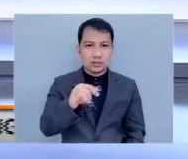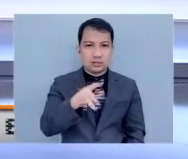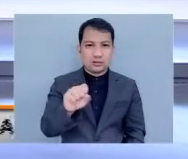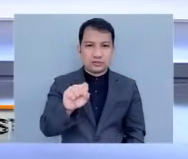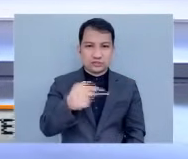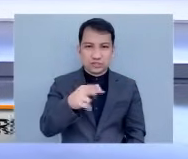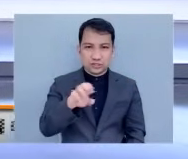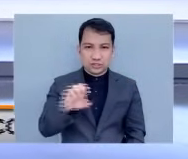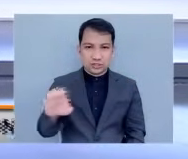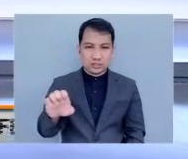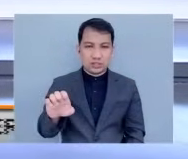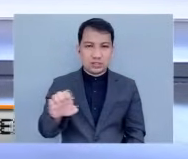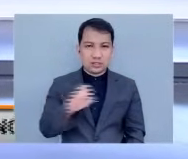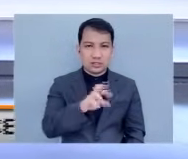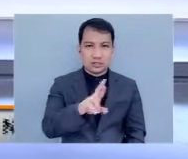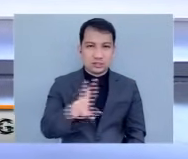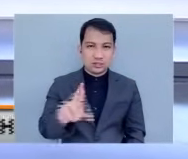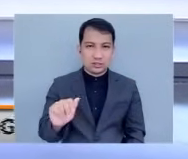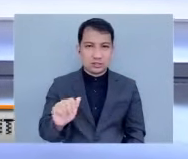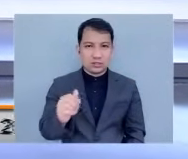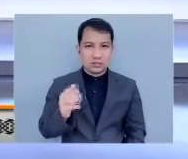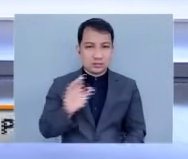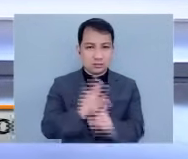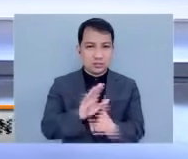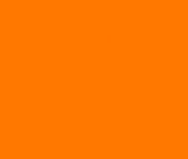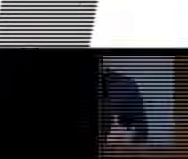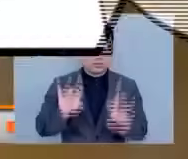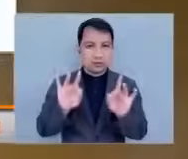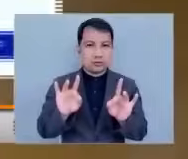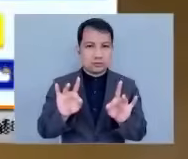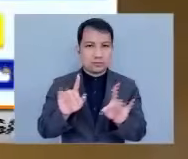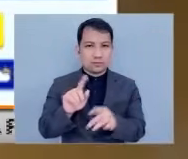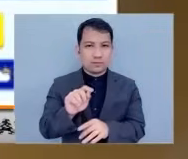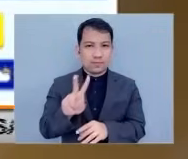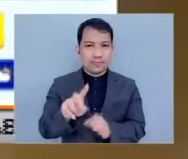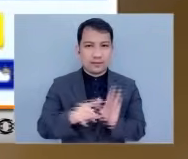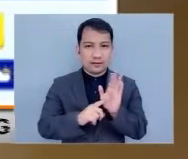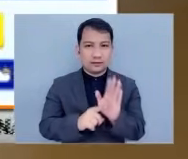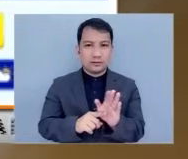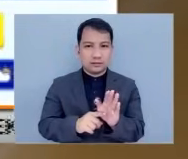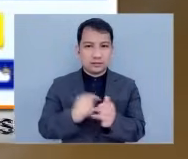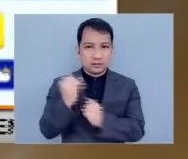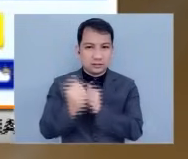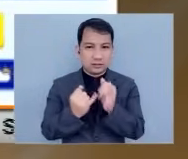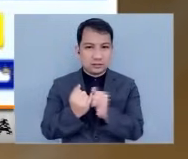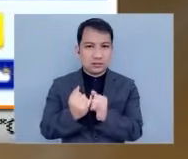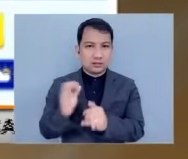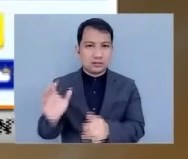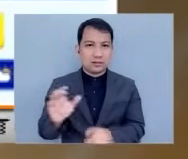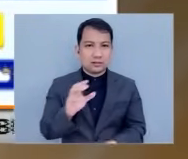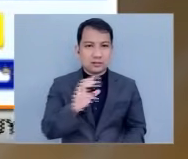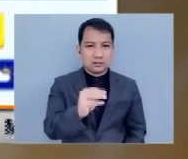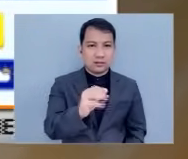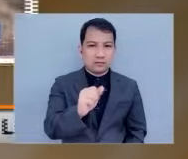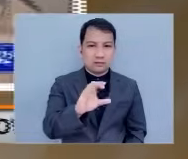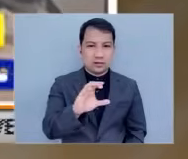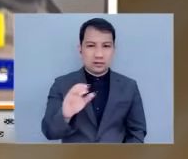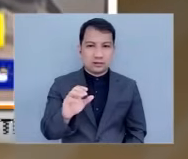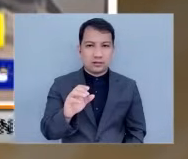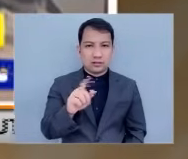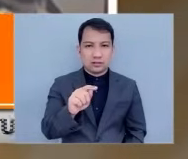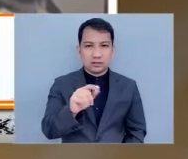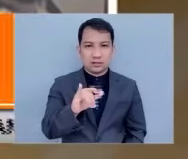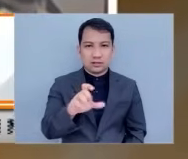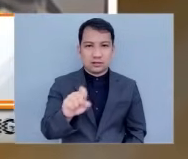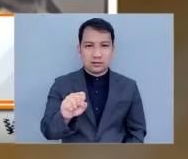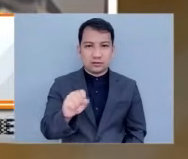Sheesh na feature sa isang Australian TV show. Going international na si Mac Coronel aka Taylor Sheesh na